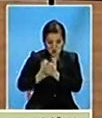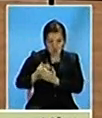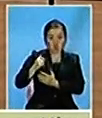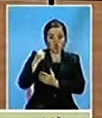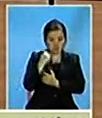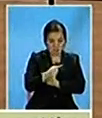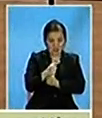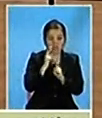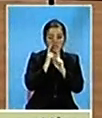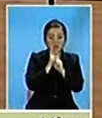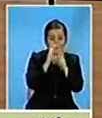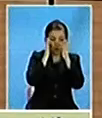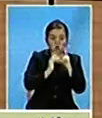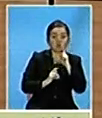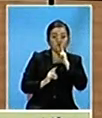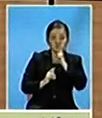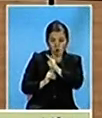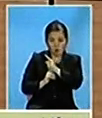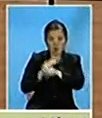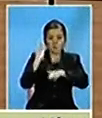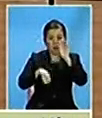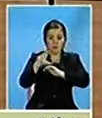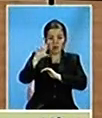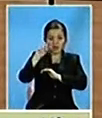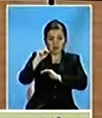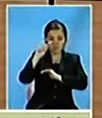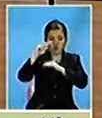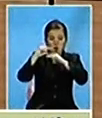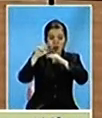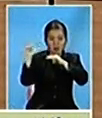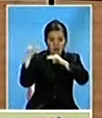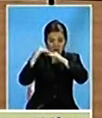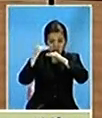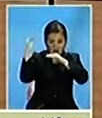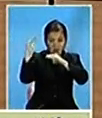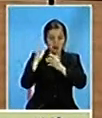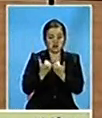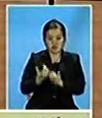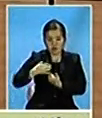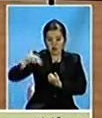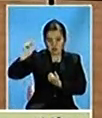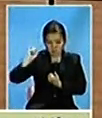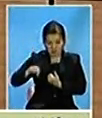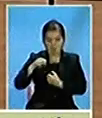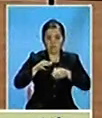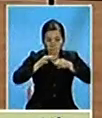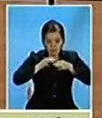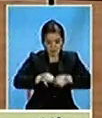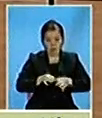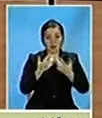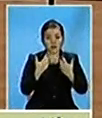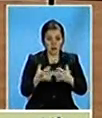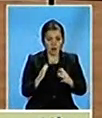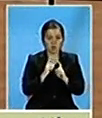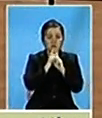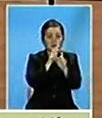ตามกรณีรวมแล้วมากกว่า32ล้านบาทเป็นแนวทางคำพิพากษาที่เป็นไปตามที่ค